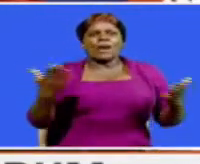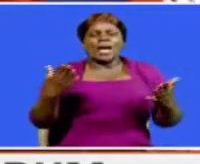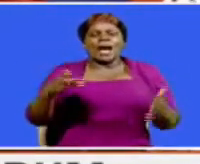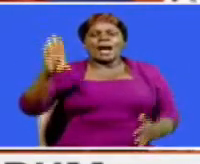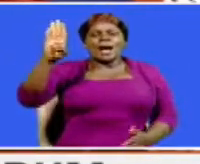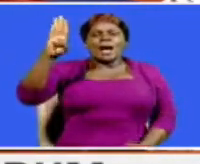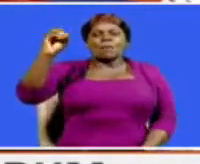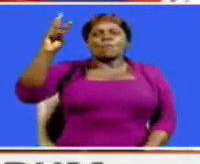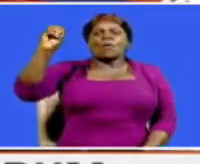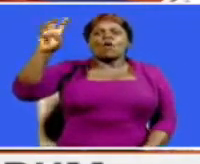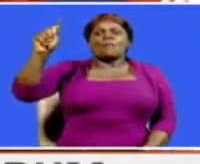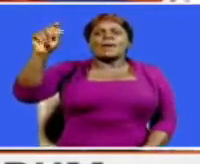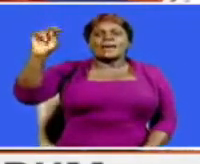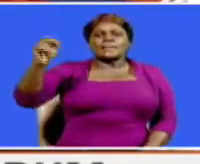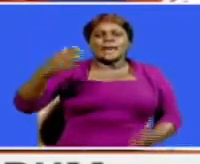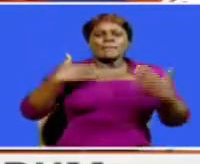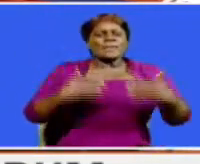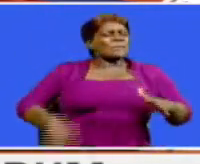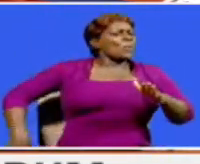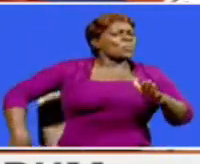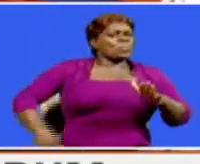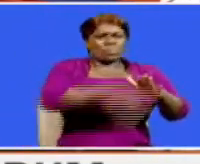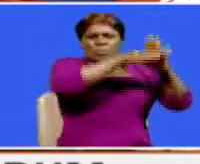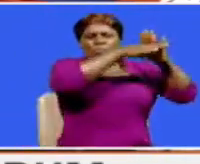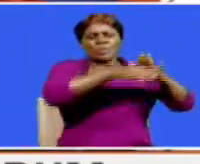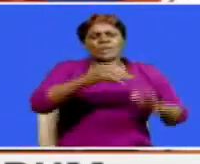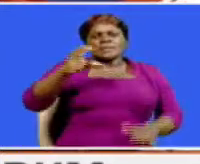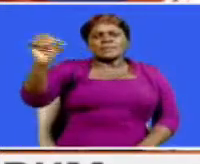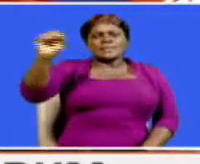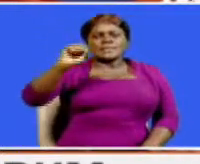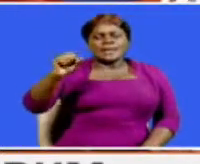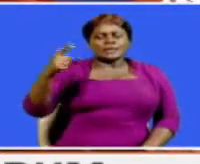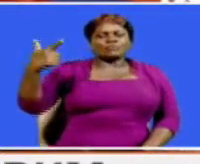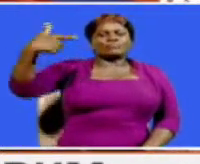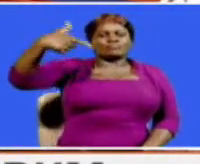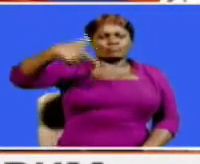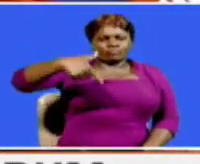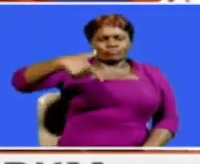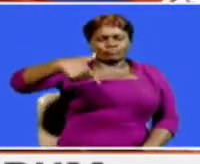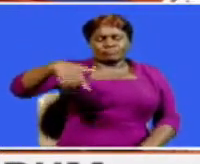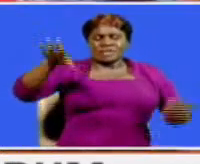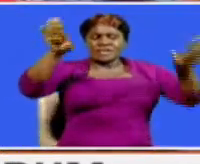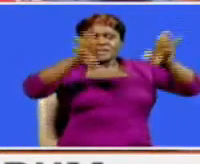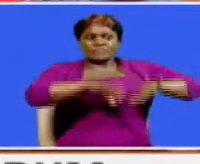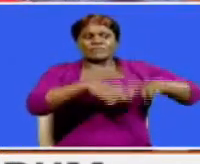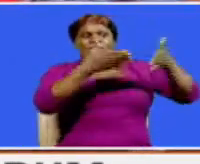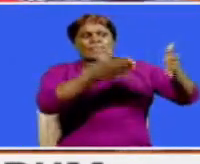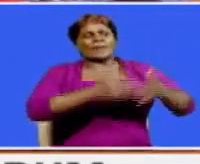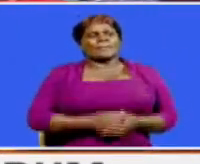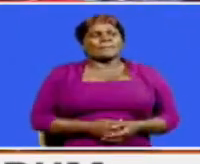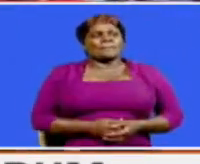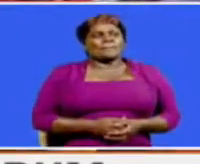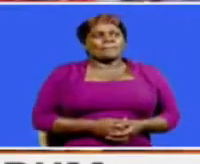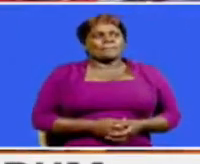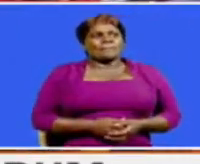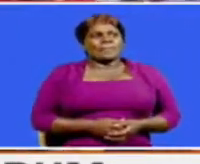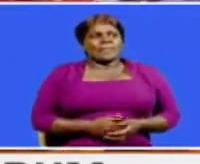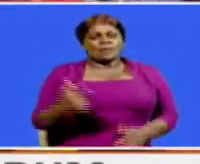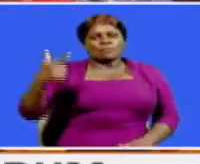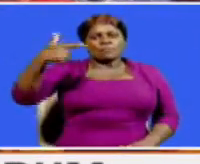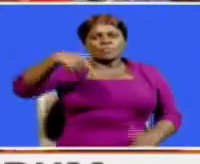Bomet. Wananchi wakafukuza waziri wa mafuta Chirichiri. Huna Rift Valley. Mafuta taa imepanda